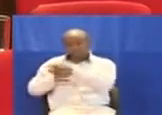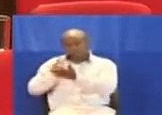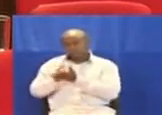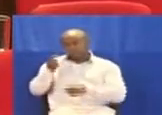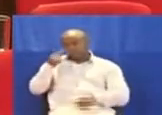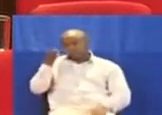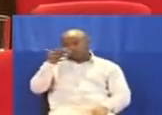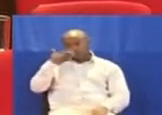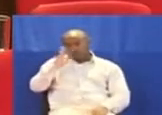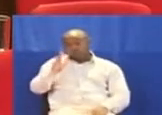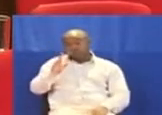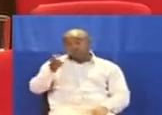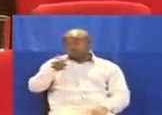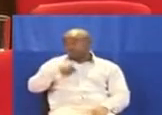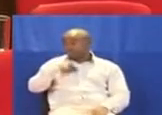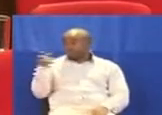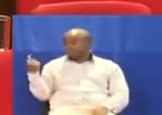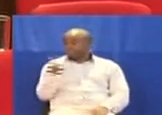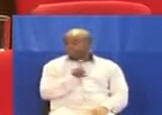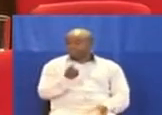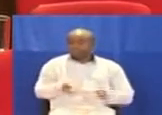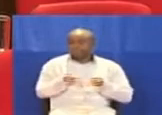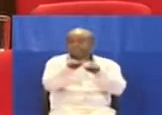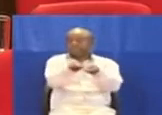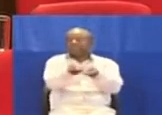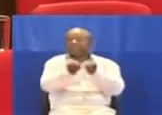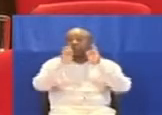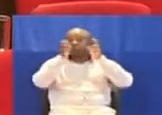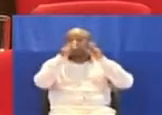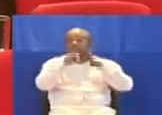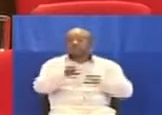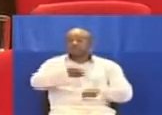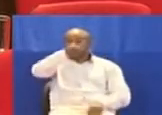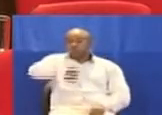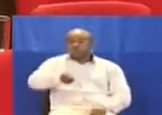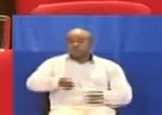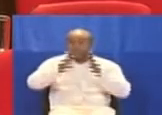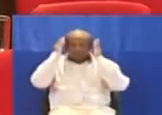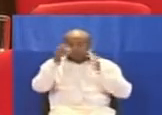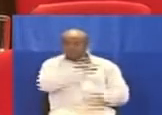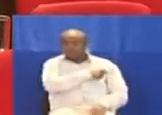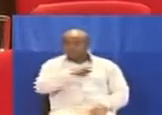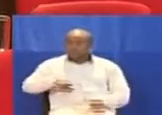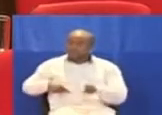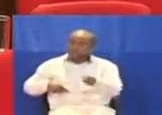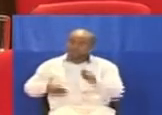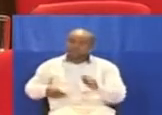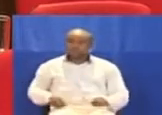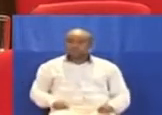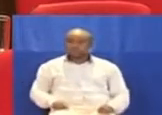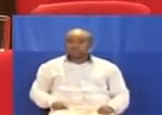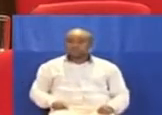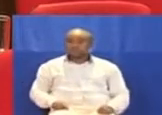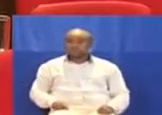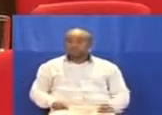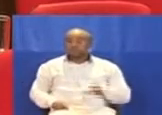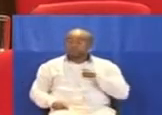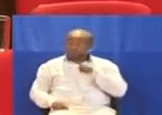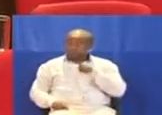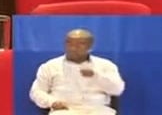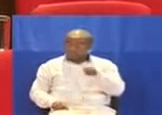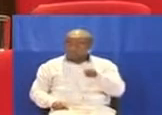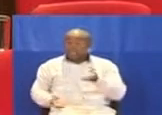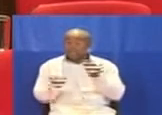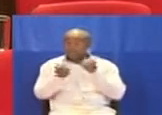wa mimi kuja na azimio hili la kumpongeza Mheshimiwa Rais kwa namna ambavyo amesimama,